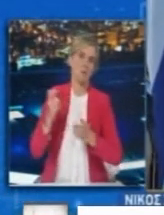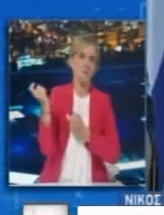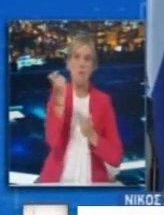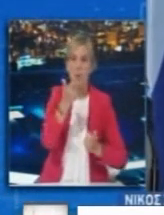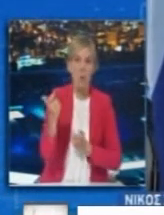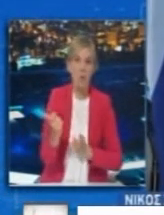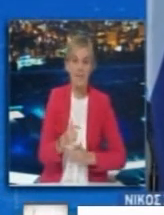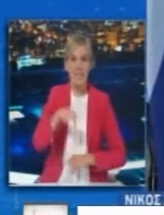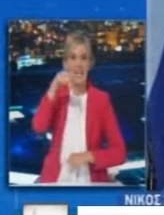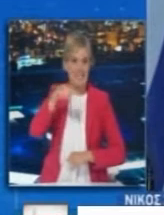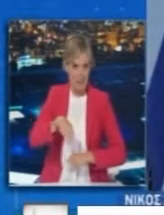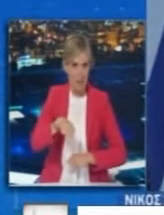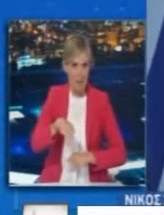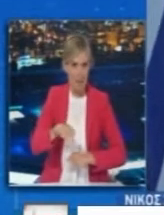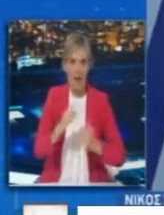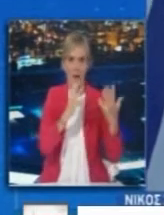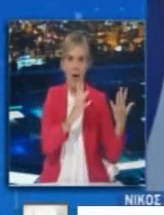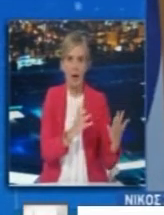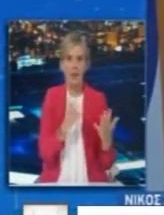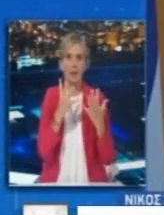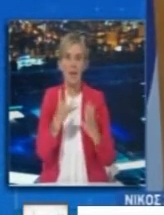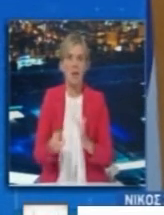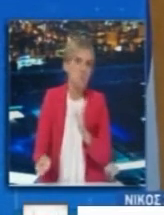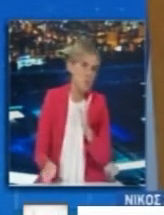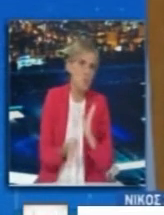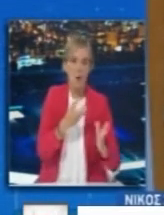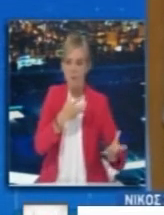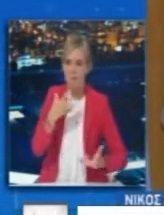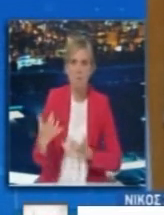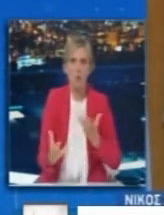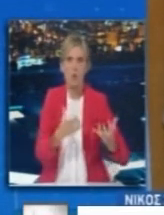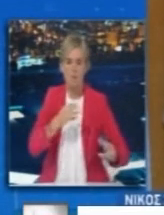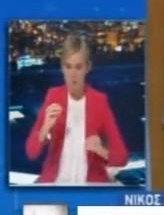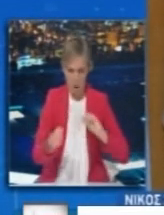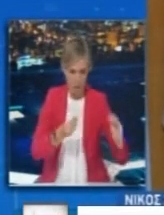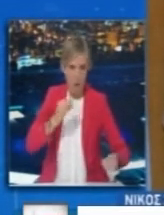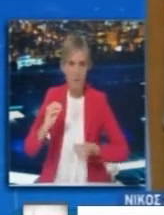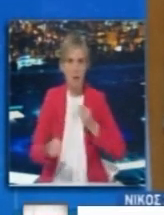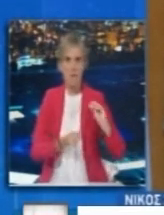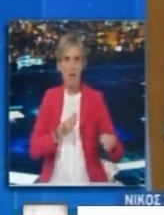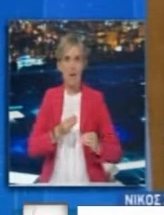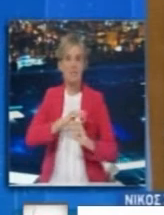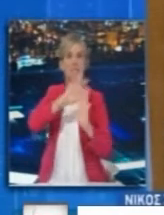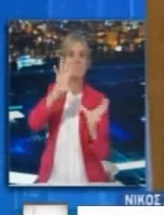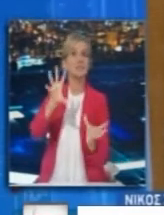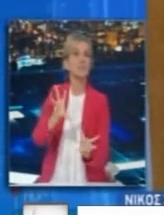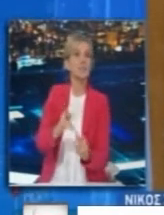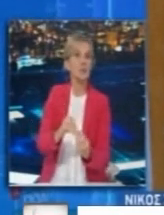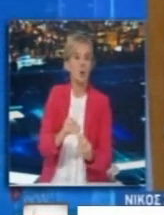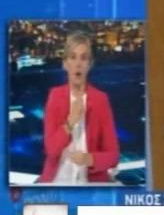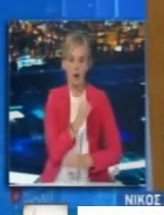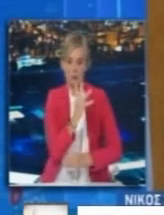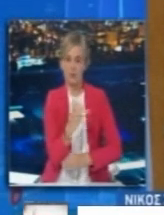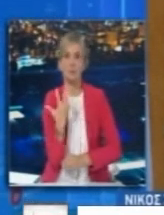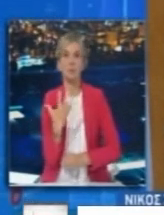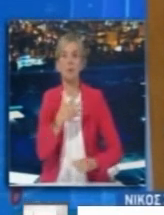είχαμε 99 νέες πυρκαγιές, ενώ κληθήκαμε να διαχειριστούμε συνολικά 145 πυρκαγιές σε όλη την επικράτεια,